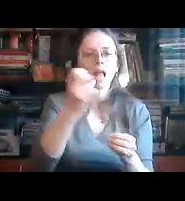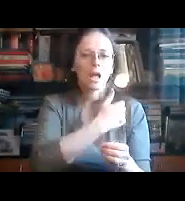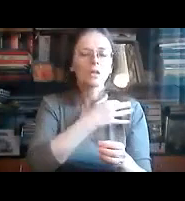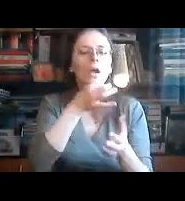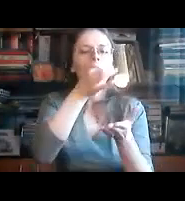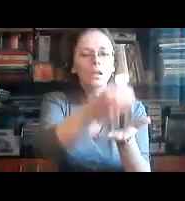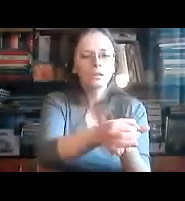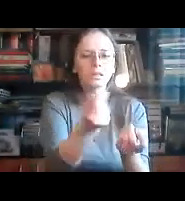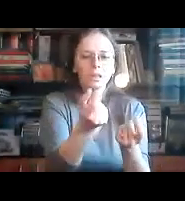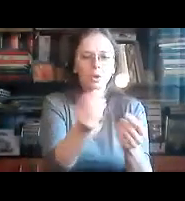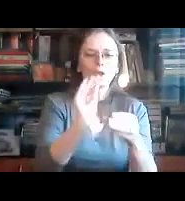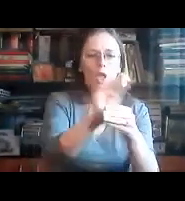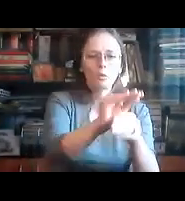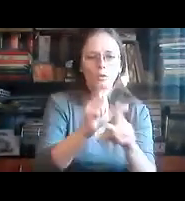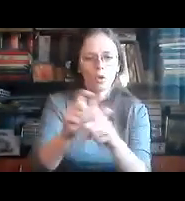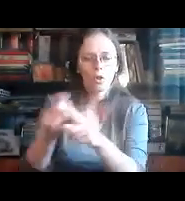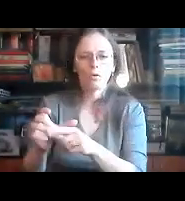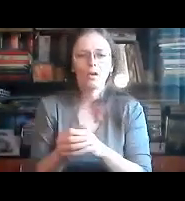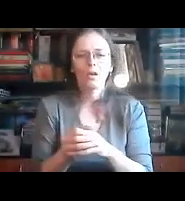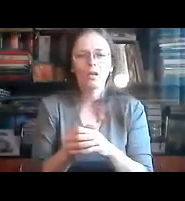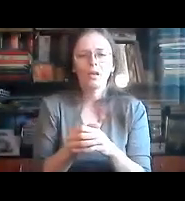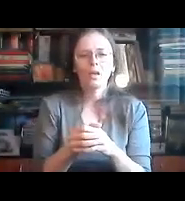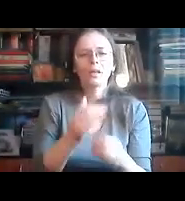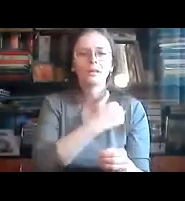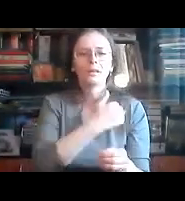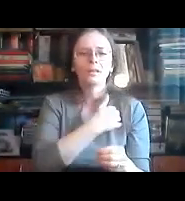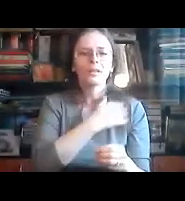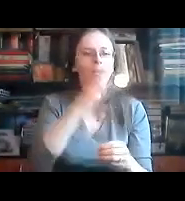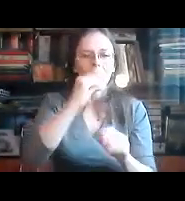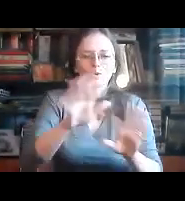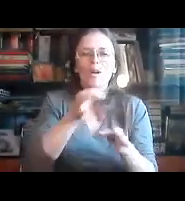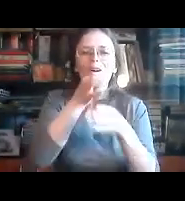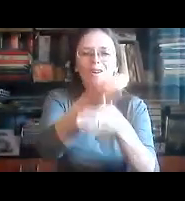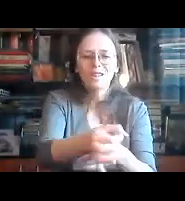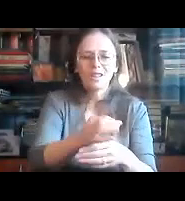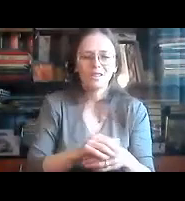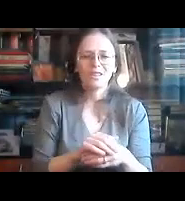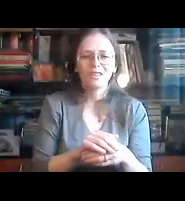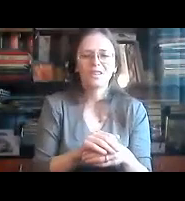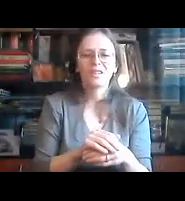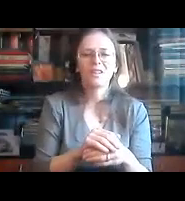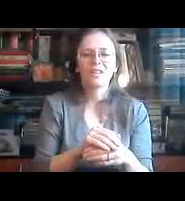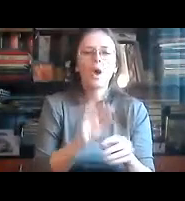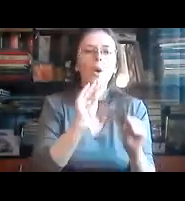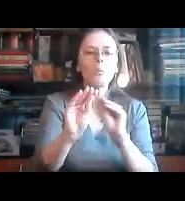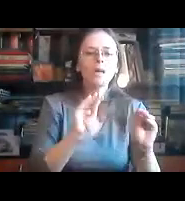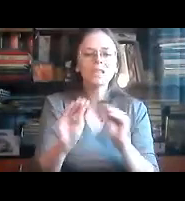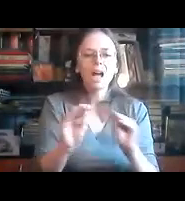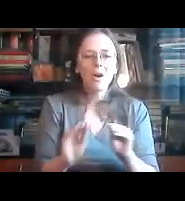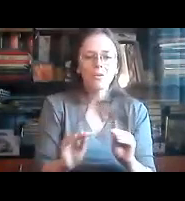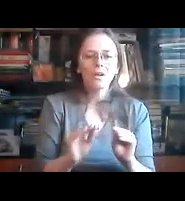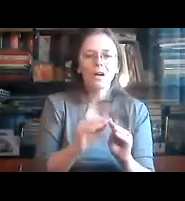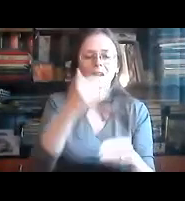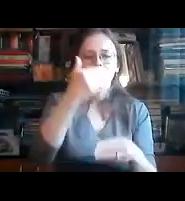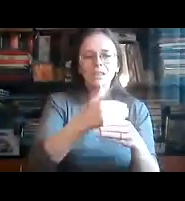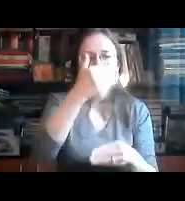о чем не успела сказать, по поводу вот этих вот постановок онлайн. Именно не трансляции спектаклей,